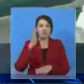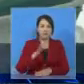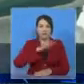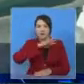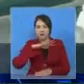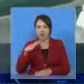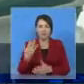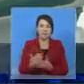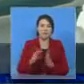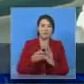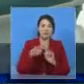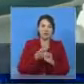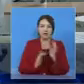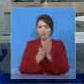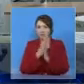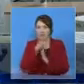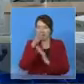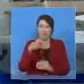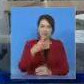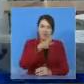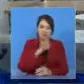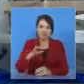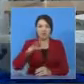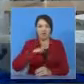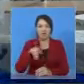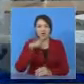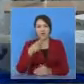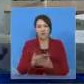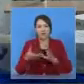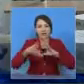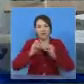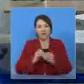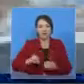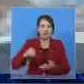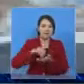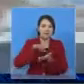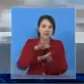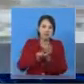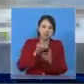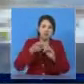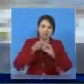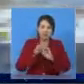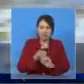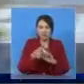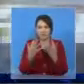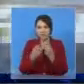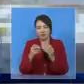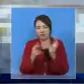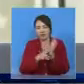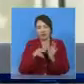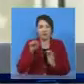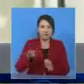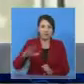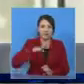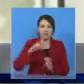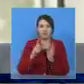көбейді. Аурушаңдықтың өсу деңгейі 2% құрады. Айтып өтейік, жалпы облыс бойынша вирус жұқтырғандар саны 18 000-нан асып кетті.